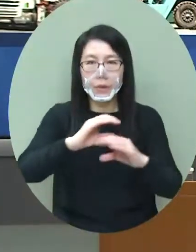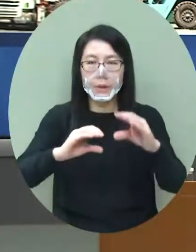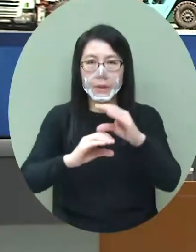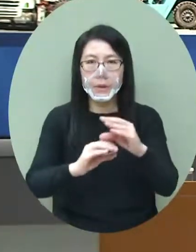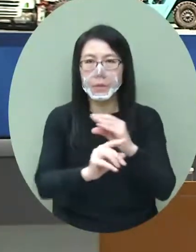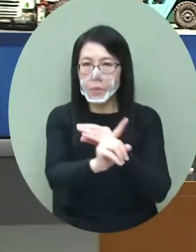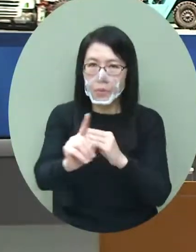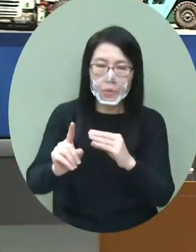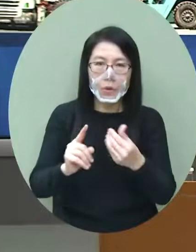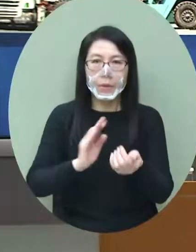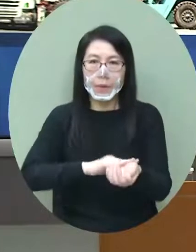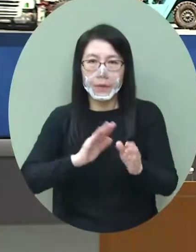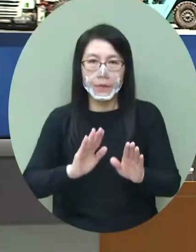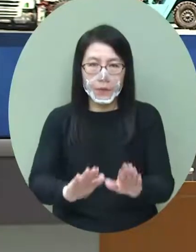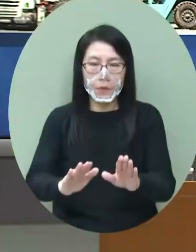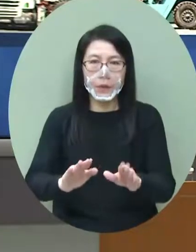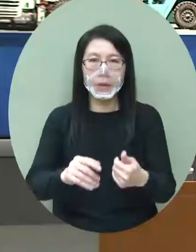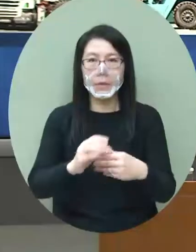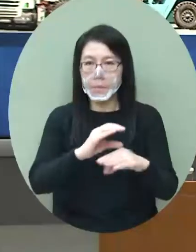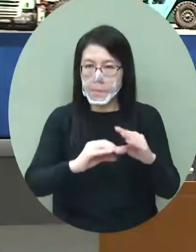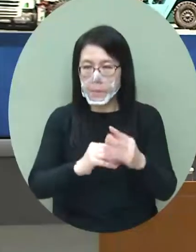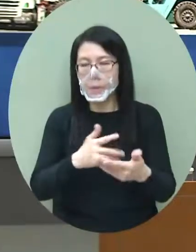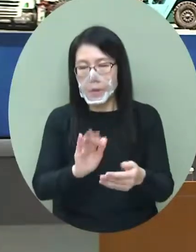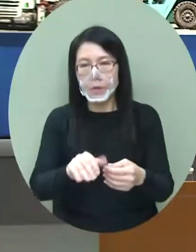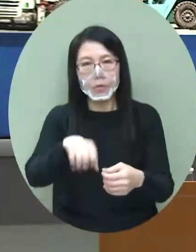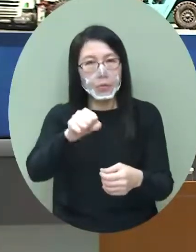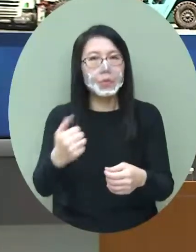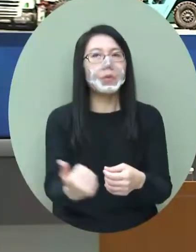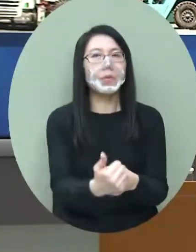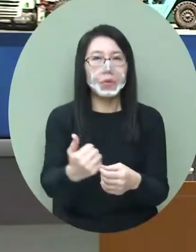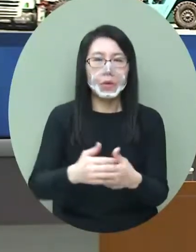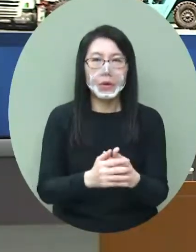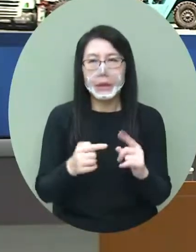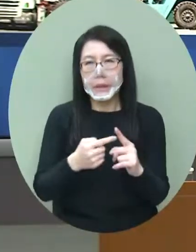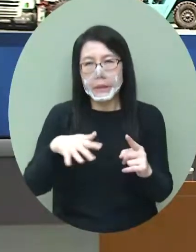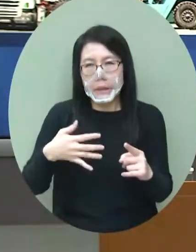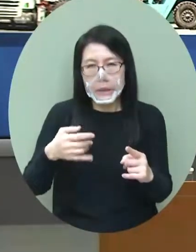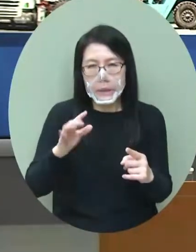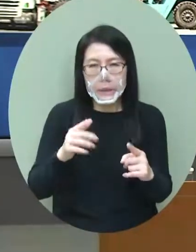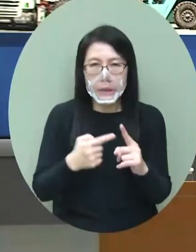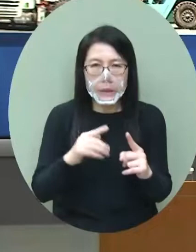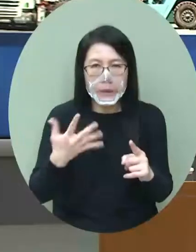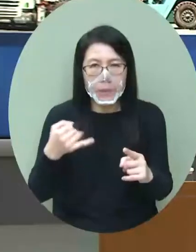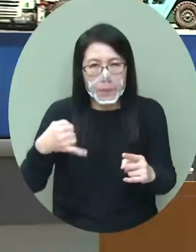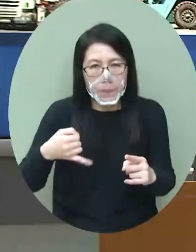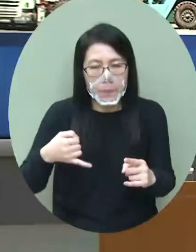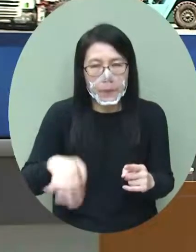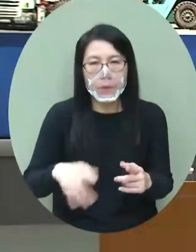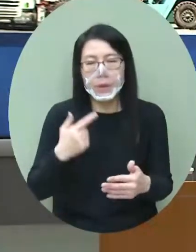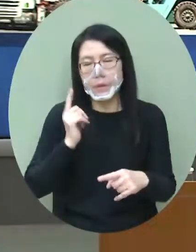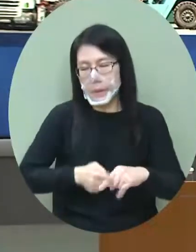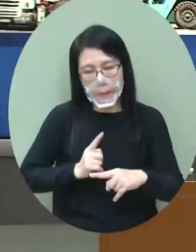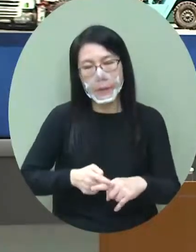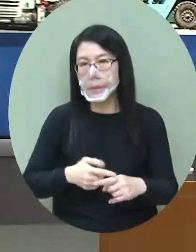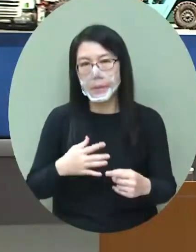成修建的抗疫的硬件呢都可以把它们用好。可是呢人手不足呢